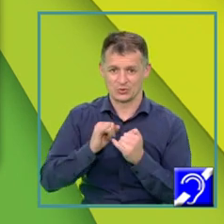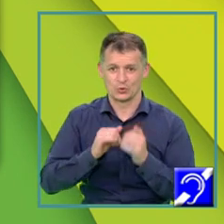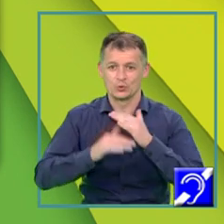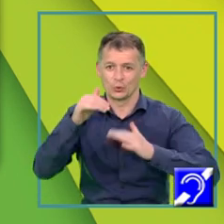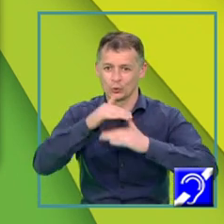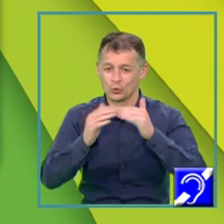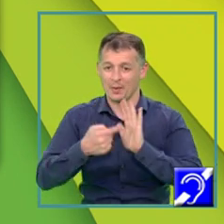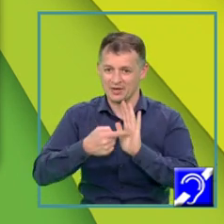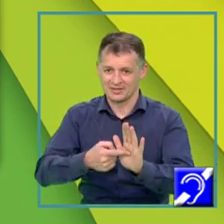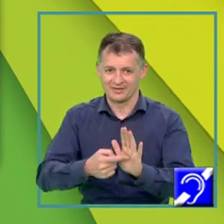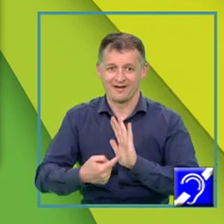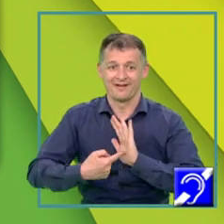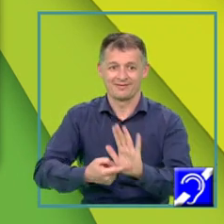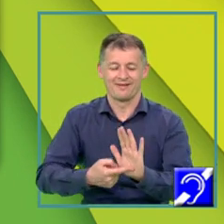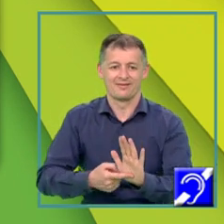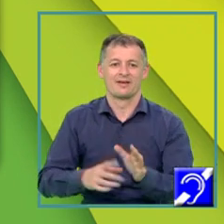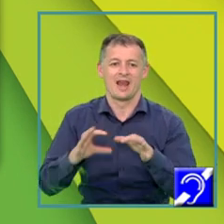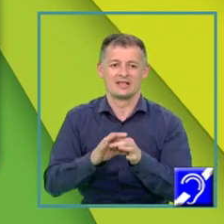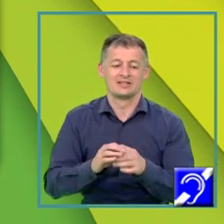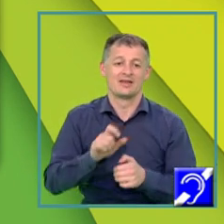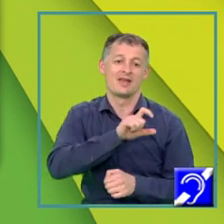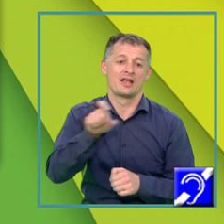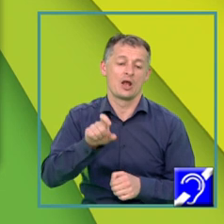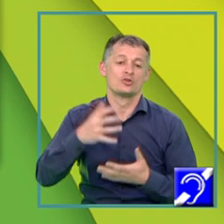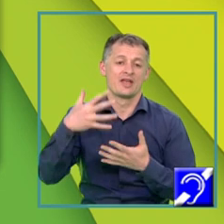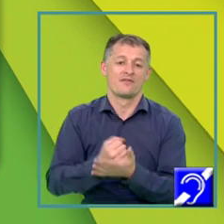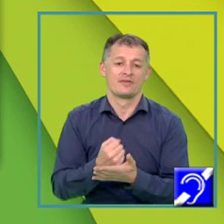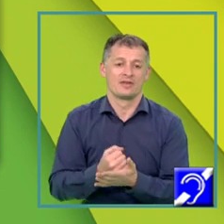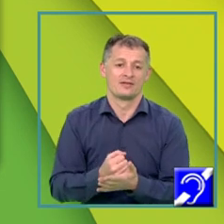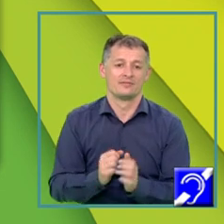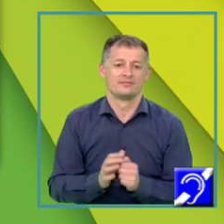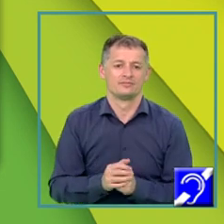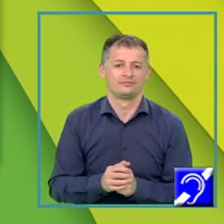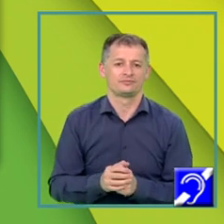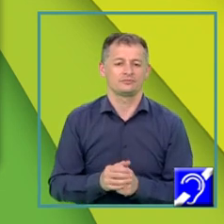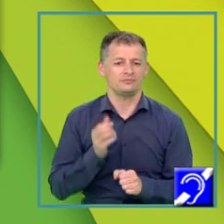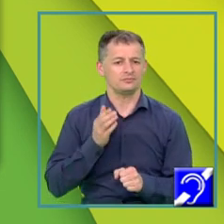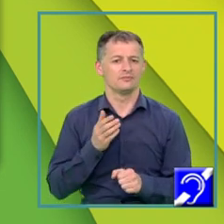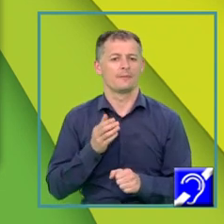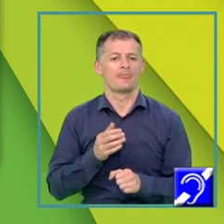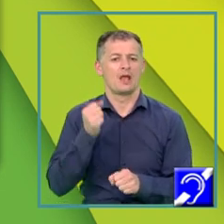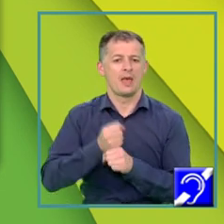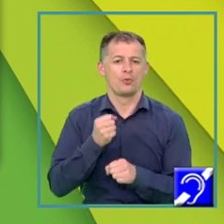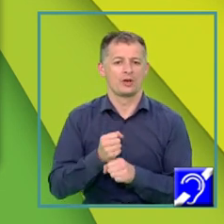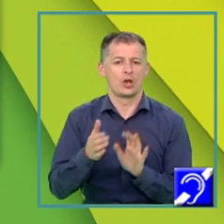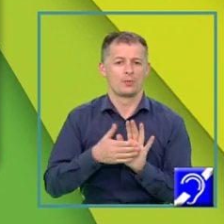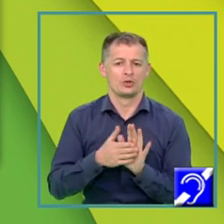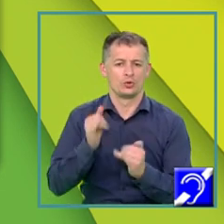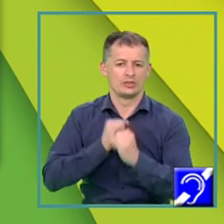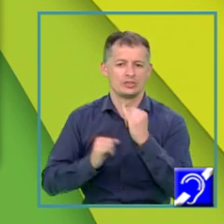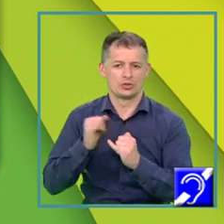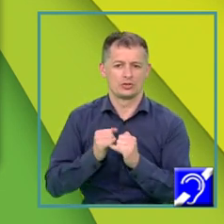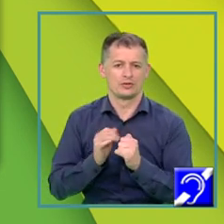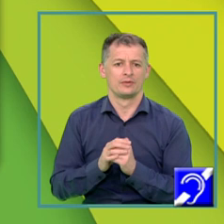noastre, evidențierea relației cauză-efect, elaborarea argumentului istoric prin folosirea de conector, de asemenea să respectăm